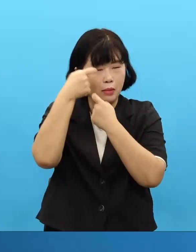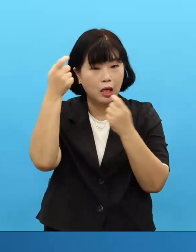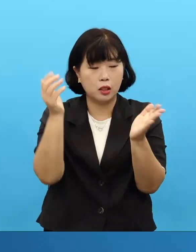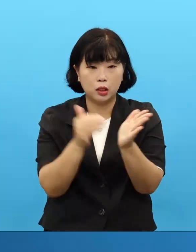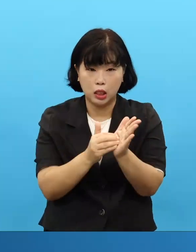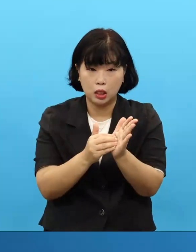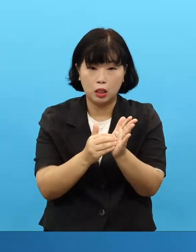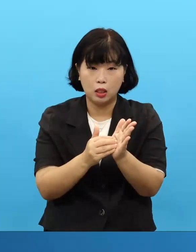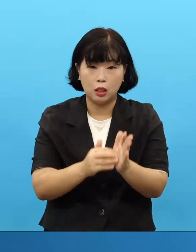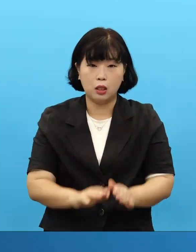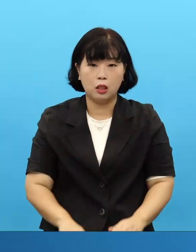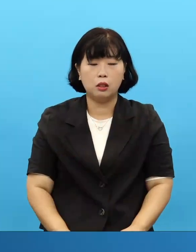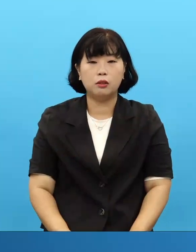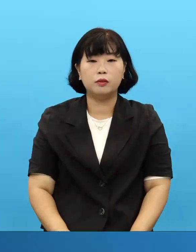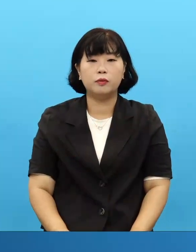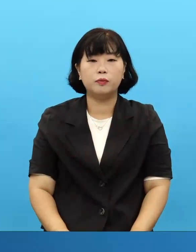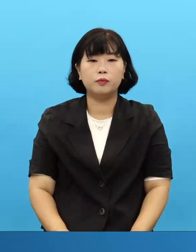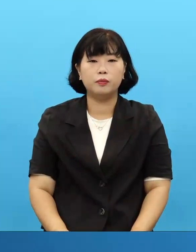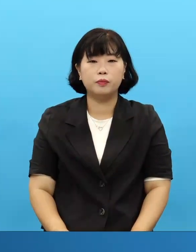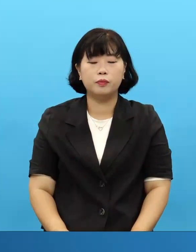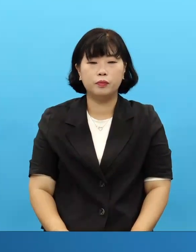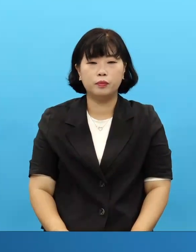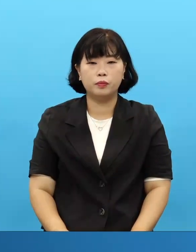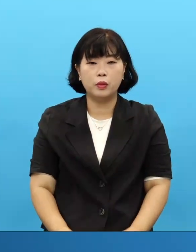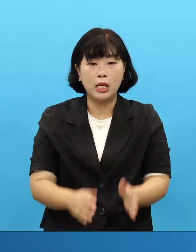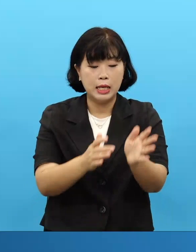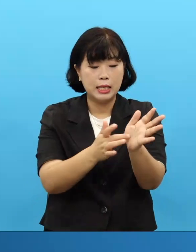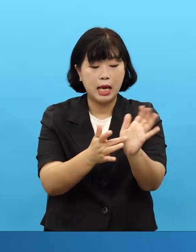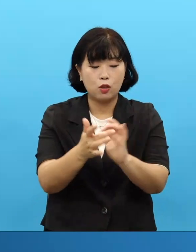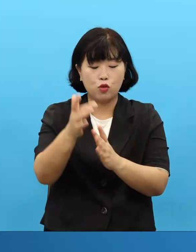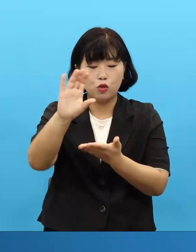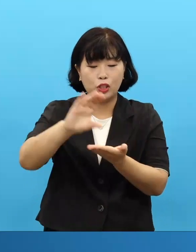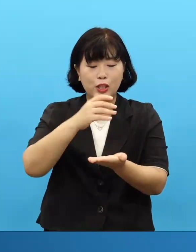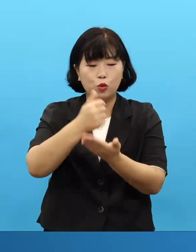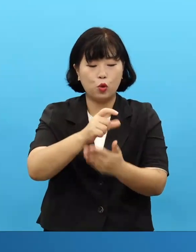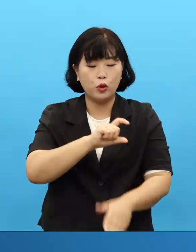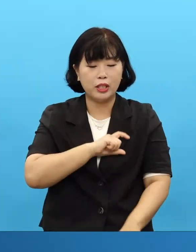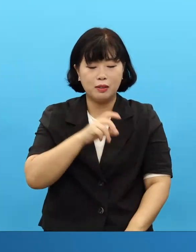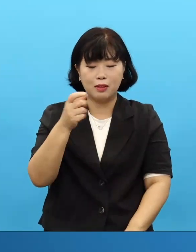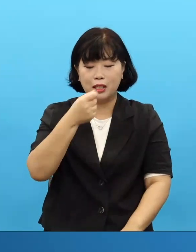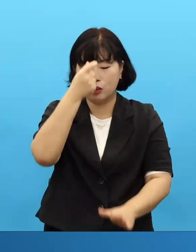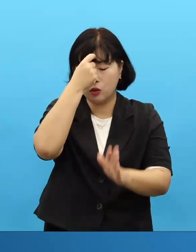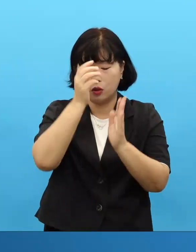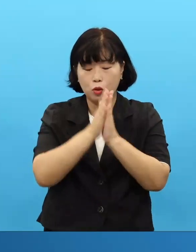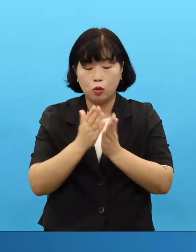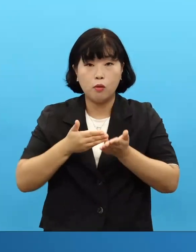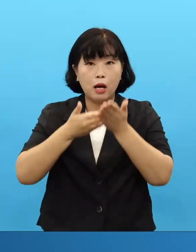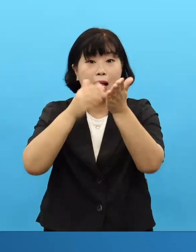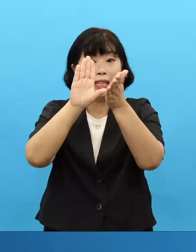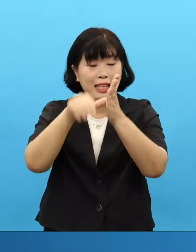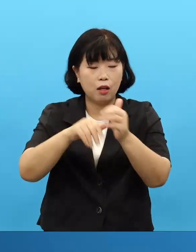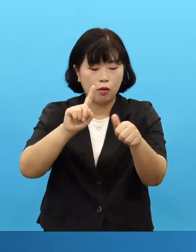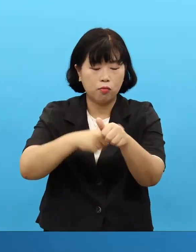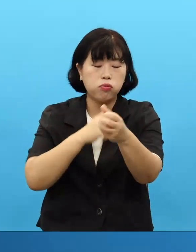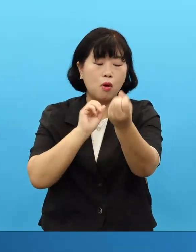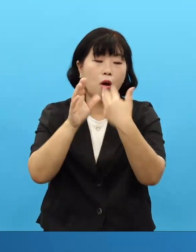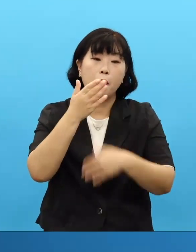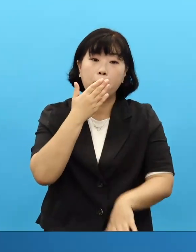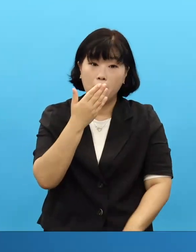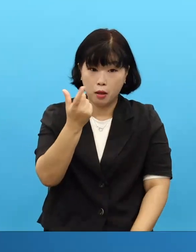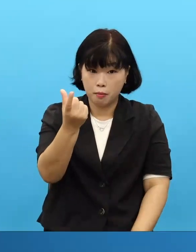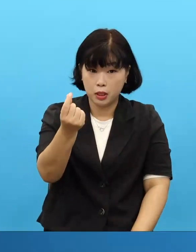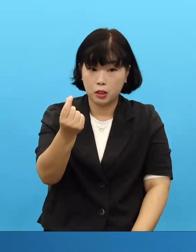예수 그리스도 이름으로 기도하면 응답 옵니다. And you must have conviction of this even now. If you pray in the name of Jesus, you will be